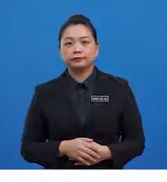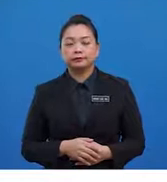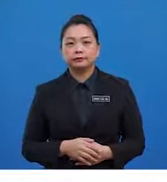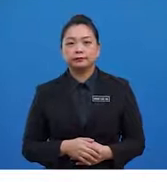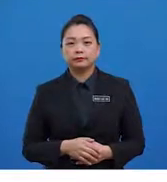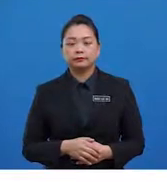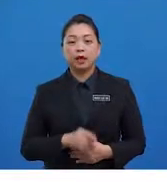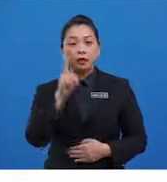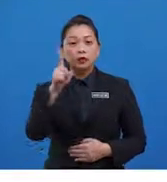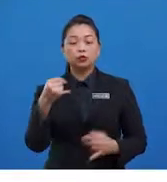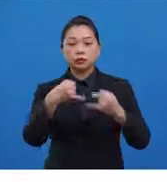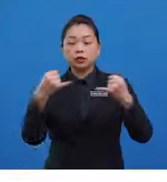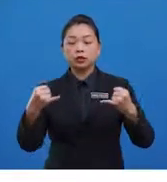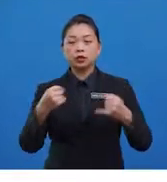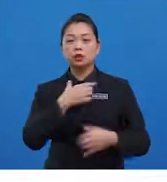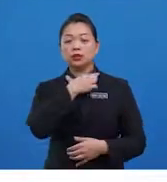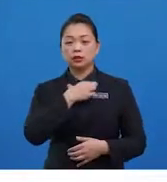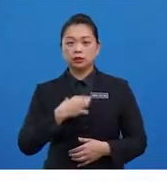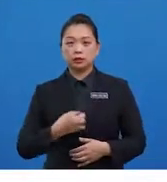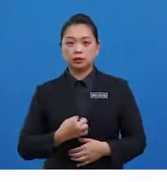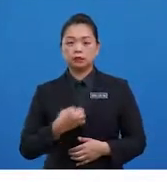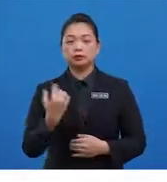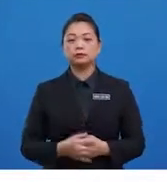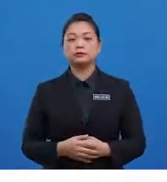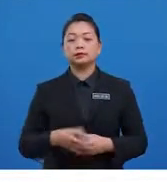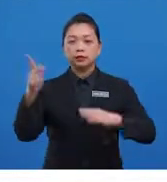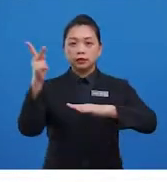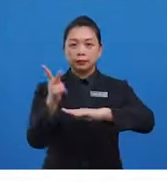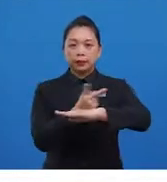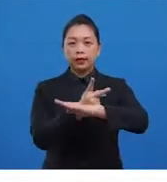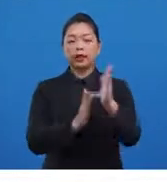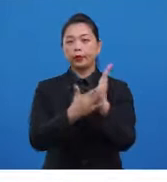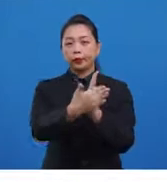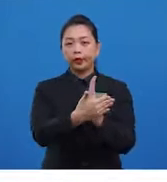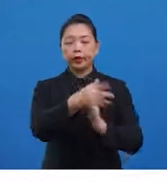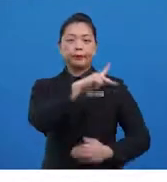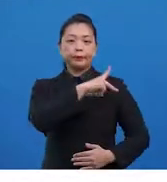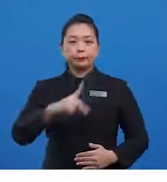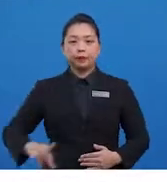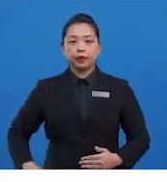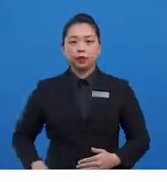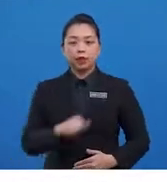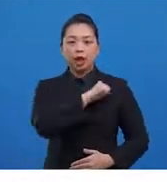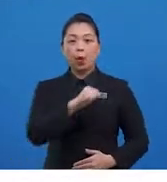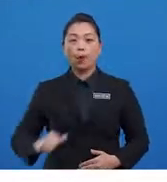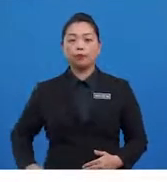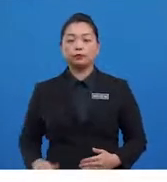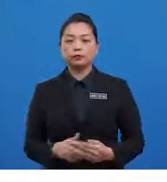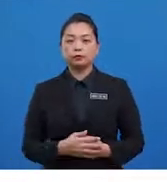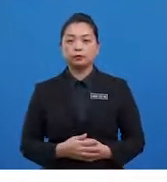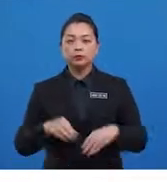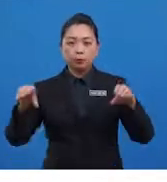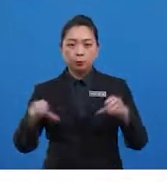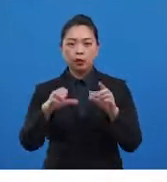Kalung diraja ialah sejenis rantai leher yang dipakai oleh Raja Permaisuri Agong. Kalung